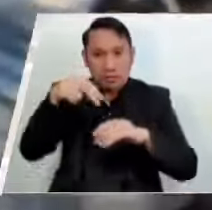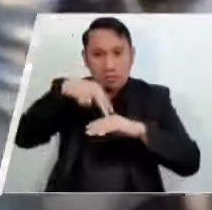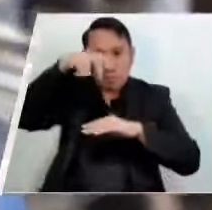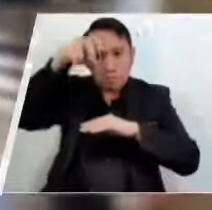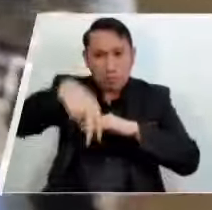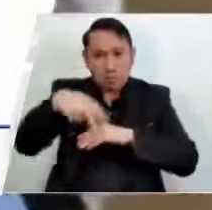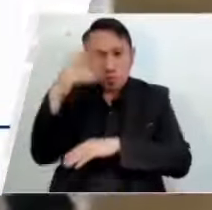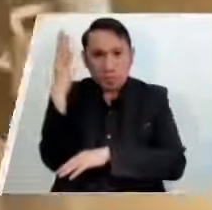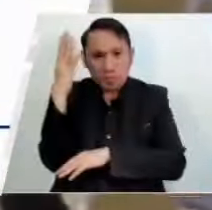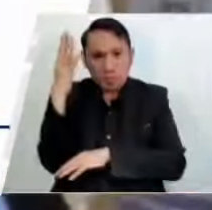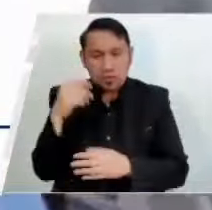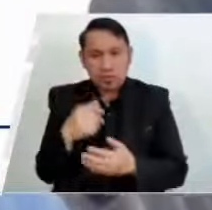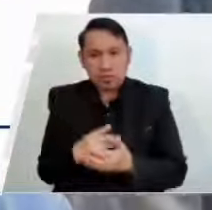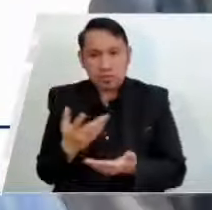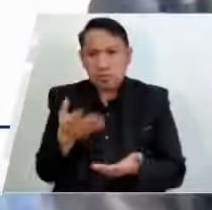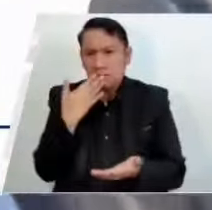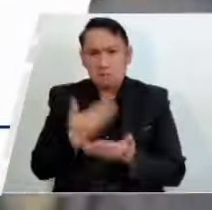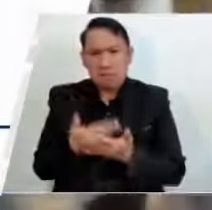daw pagkaabagsak.